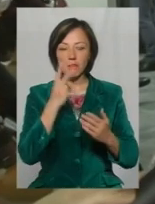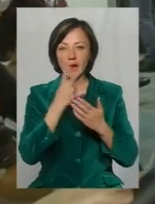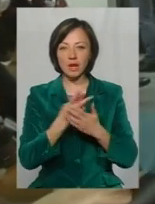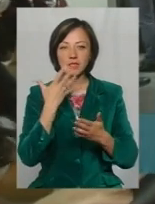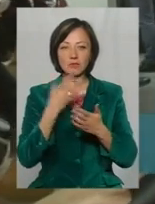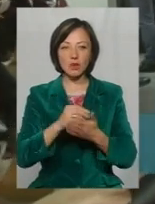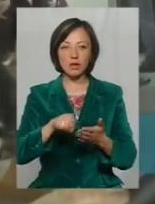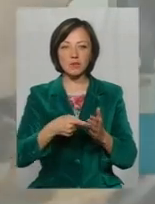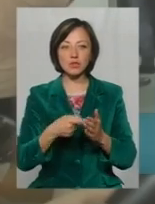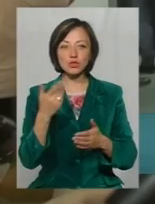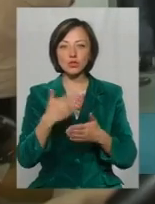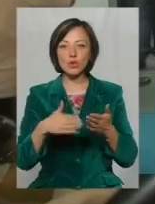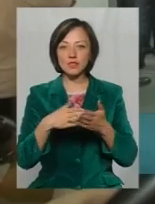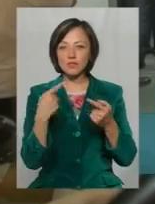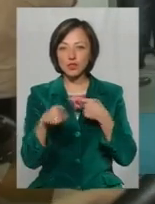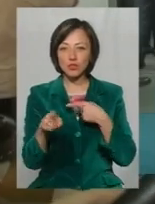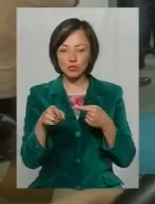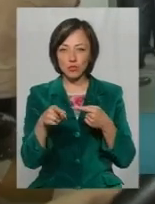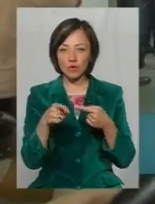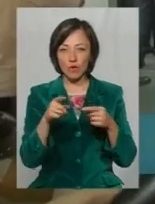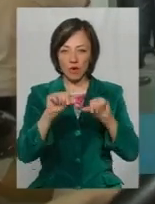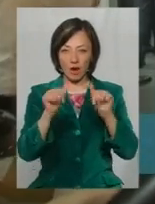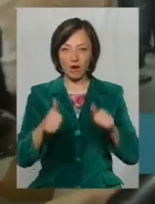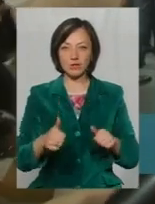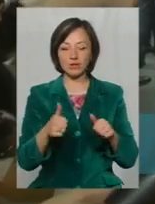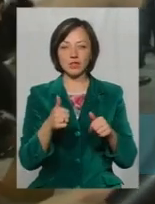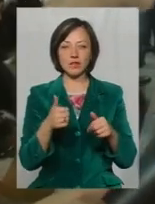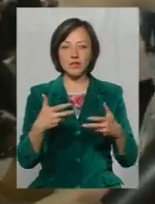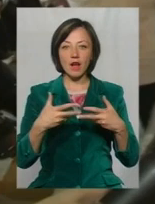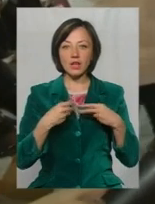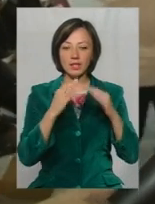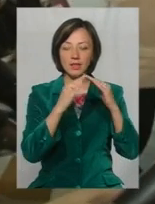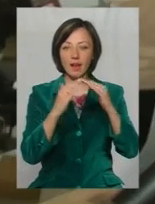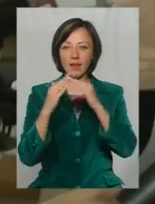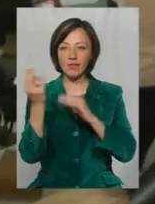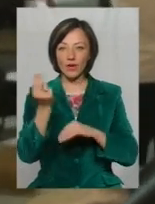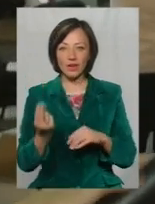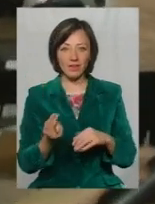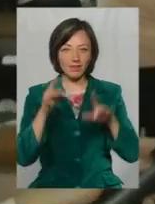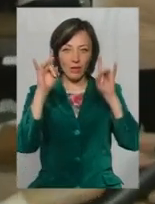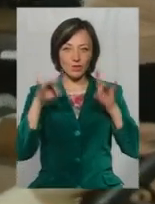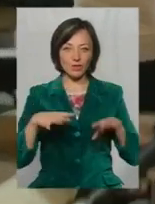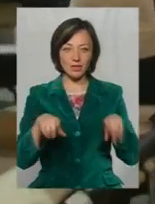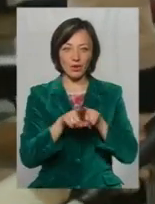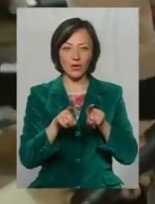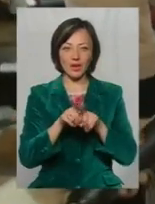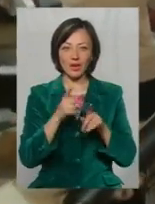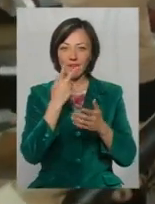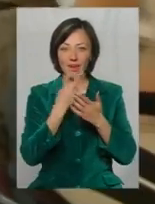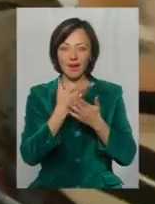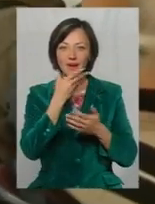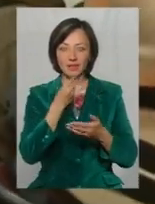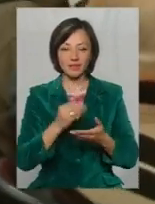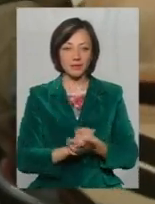зовсім в іншому ракурсі. Неймовірне враження від кольорів, дахів. Не очікувала такої картинки